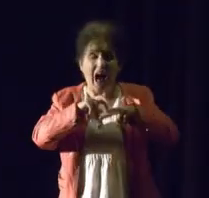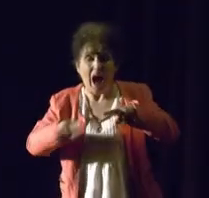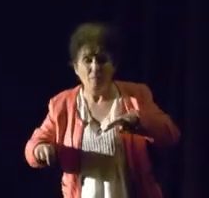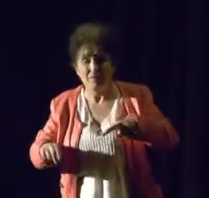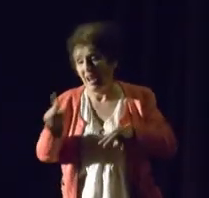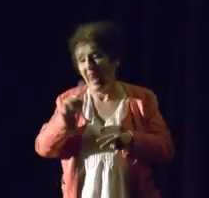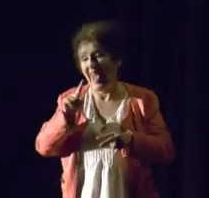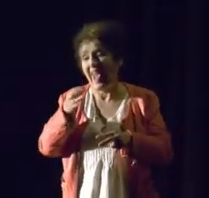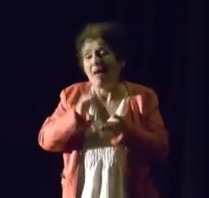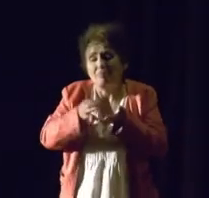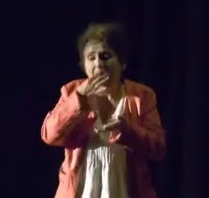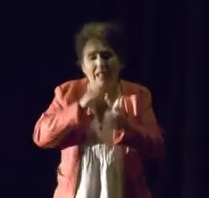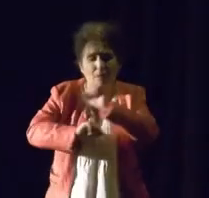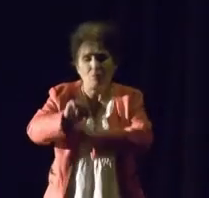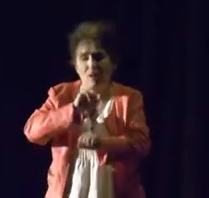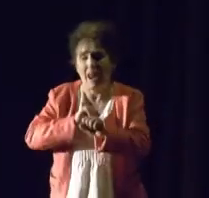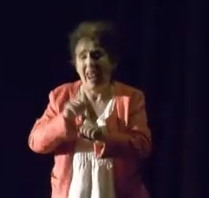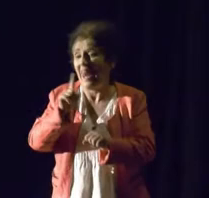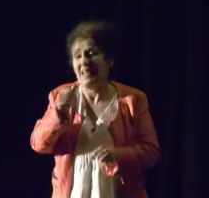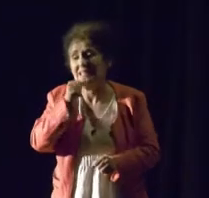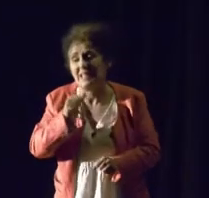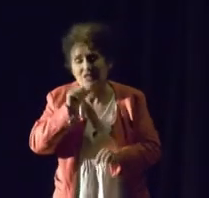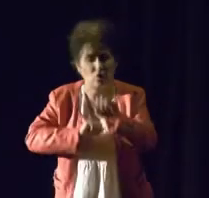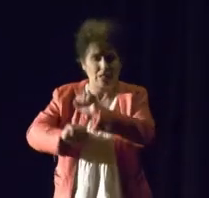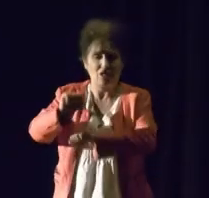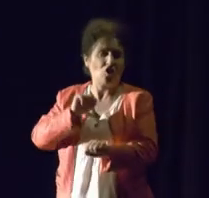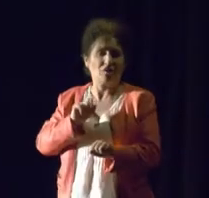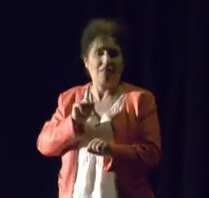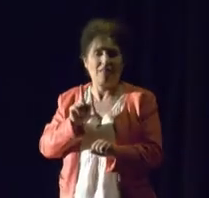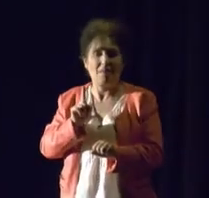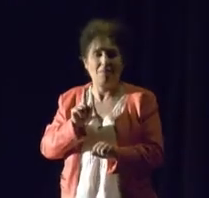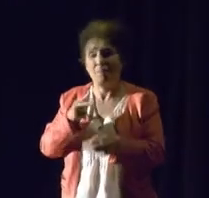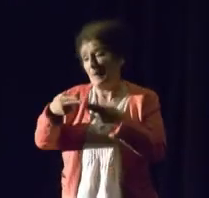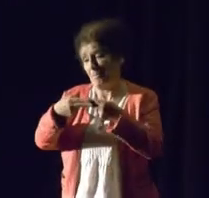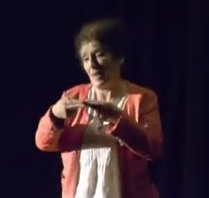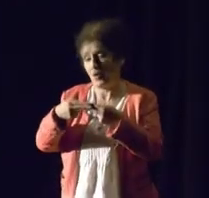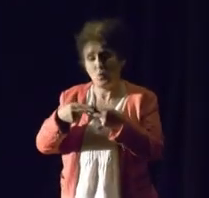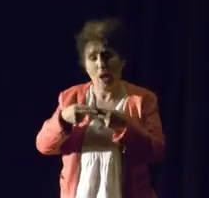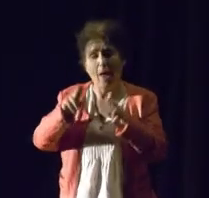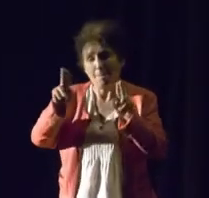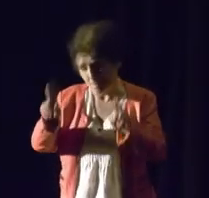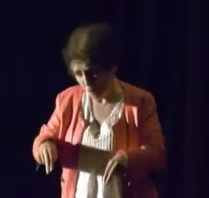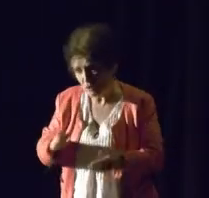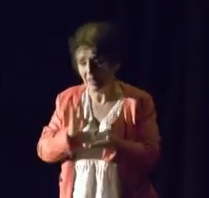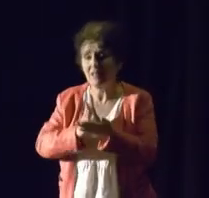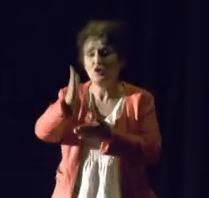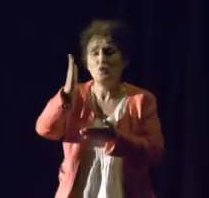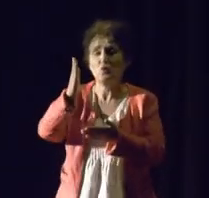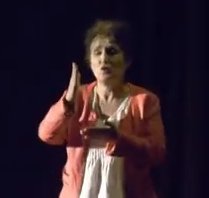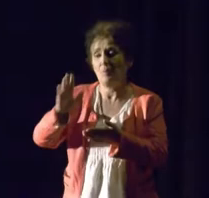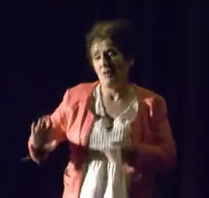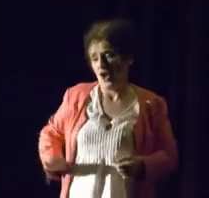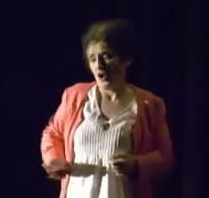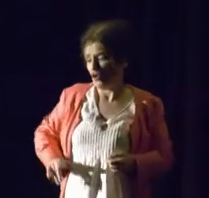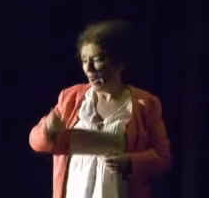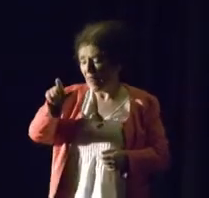е контрацепција, не е средство на заштита. Меѓутоа, може да се случи жената